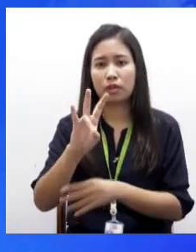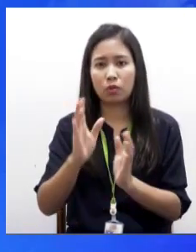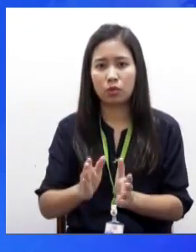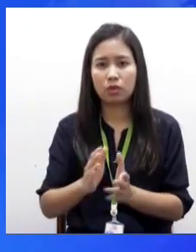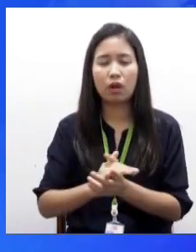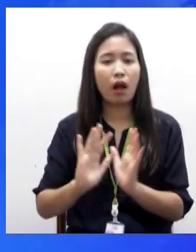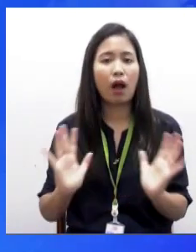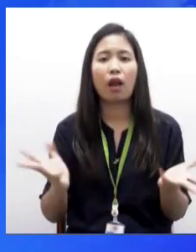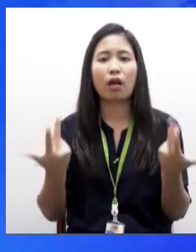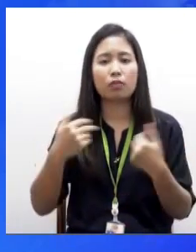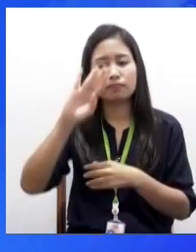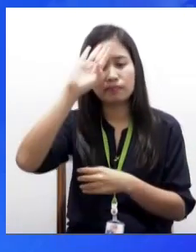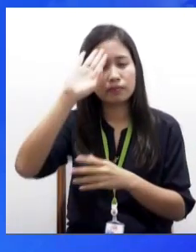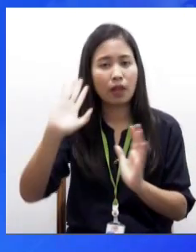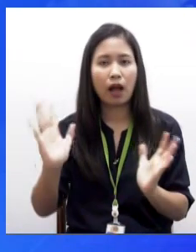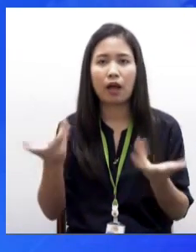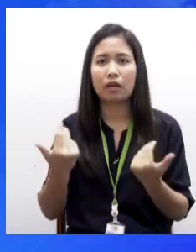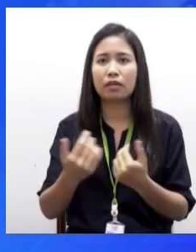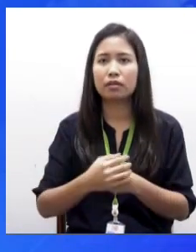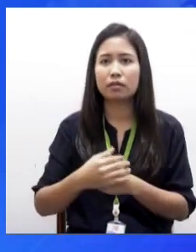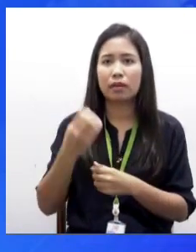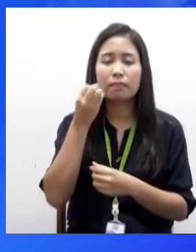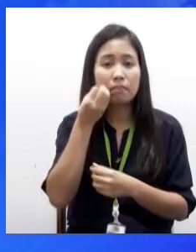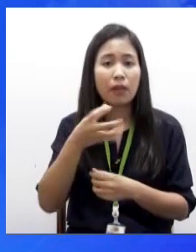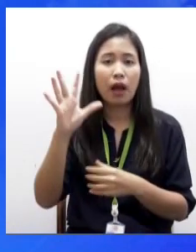คนนะครับแล้วก็มีผู้ที่หายป่วยไปแล้วนะครับใน2613คนนี้หายป่วยแล้วกลับบ้านได้แล้วนี่ถึงหนึ่งพันสี่ร้อยห้าคนนะครับในขณะเดียวกันเราก็